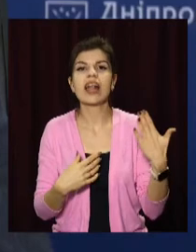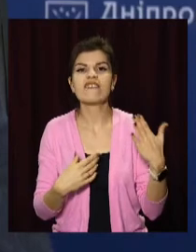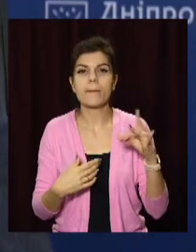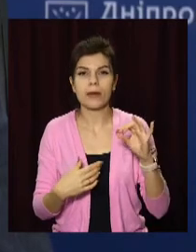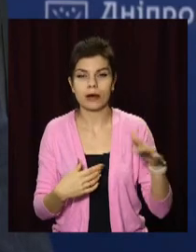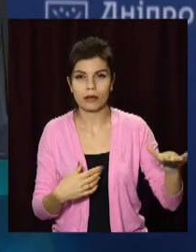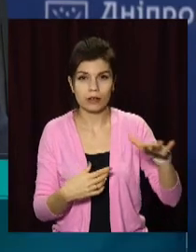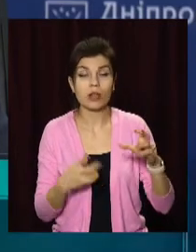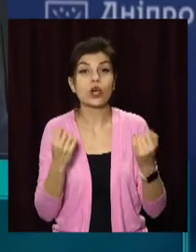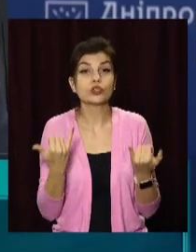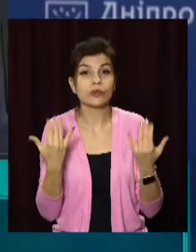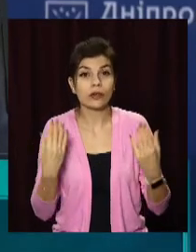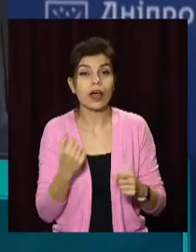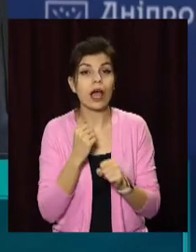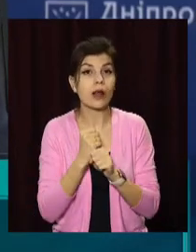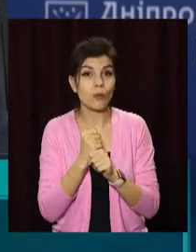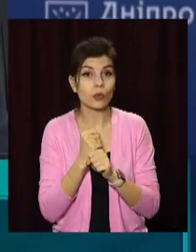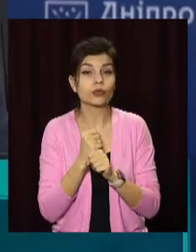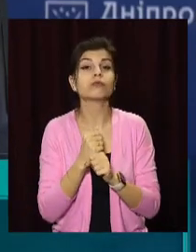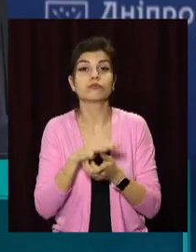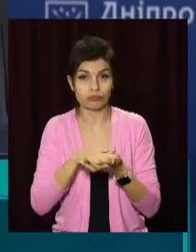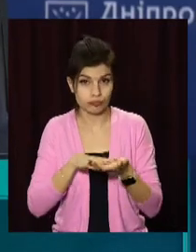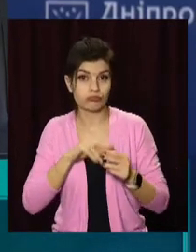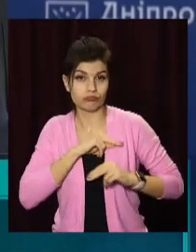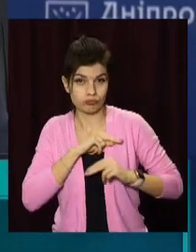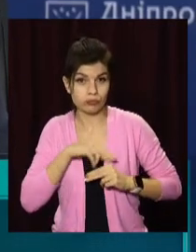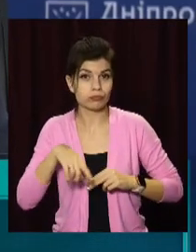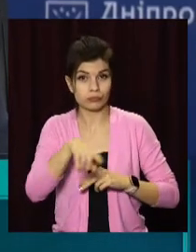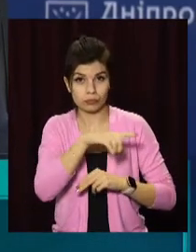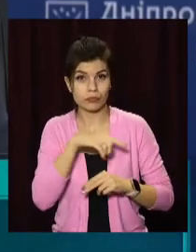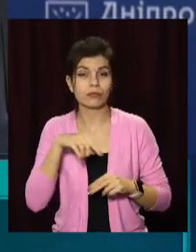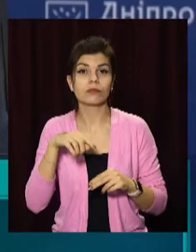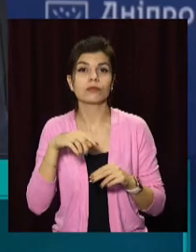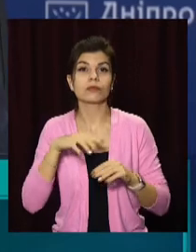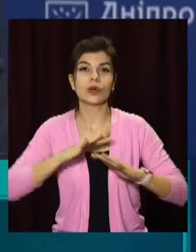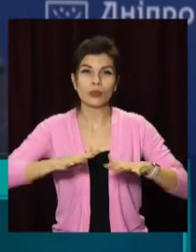На сьогоднішній день роботи продовжуються.